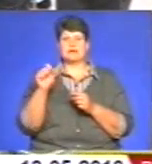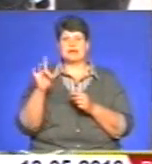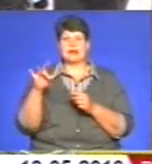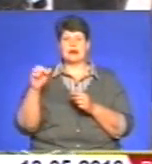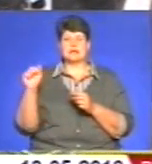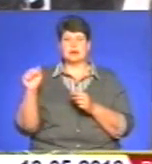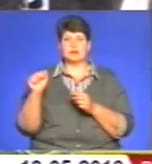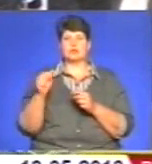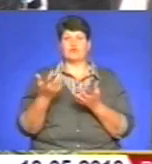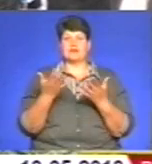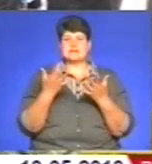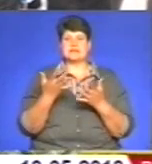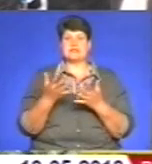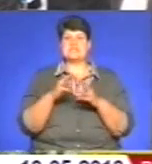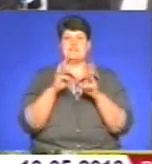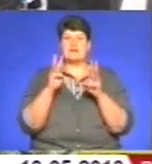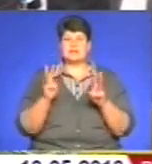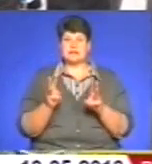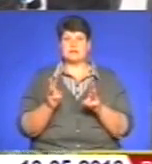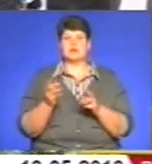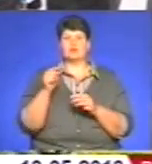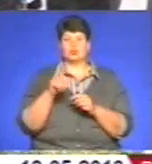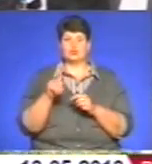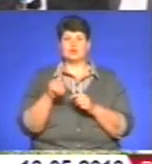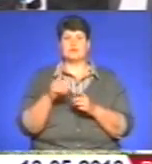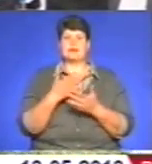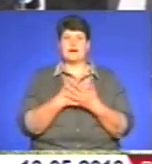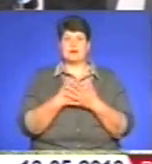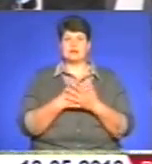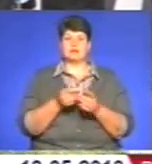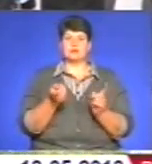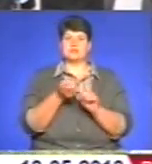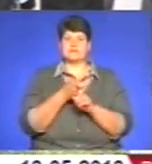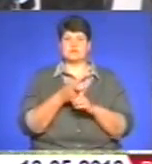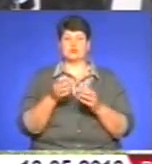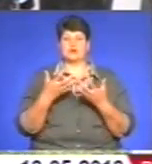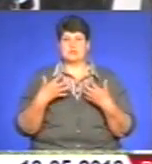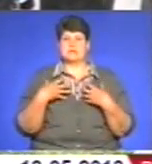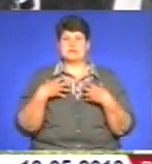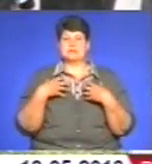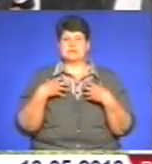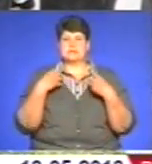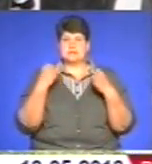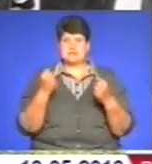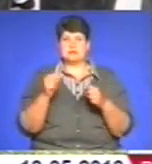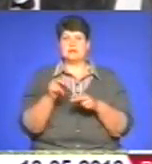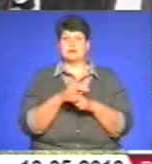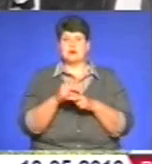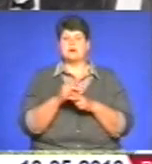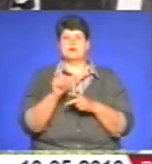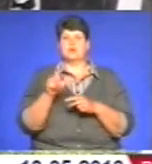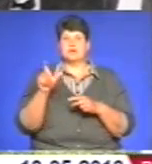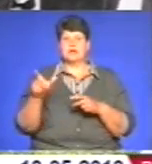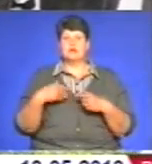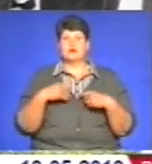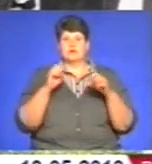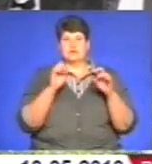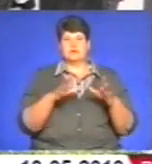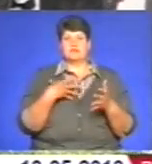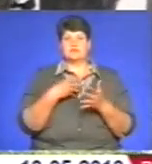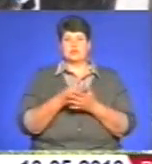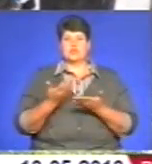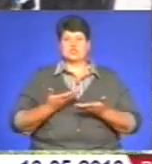Московським патріархатом як таким, він активно прилучався до зцілення людей, котрі віддавали своє життя за незалежність України в